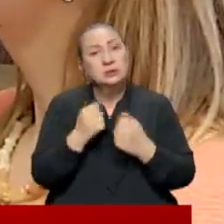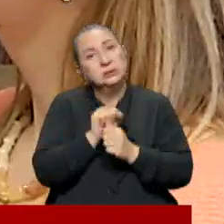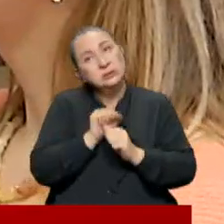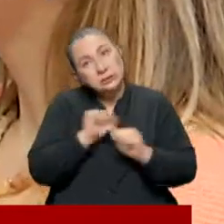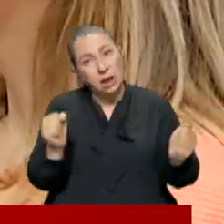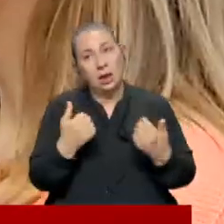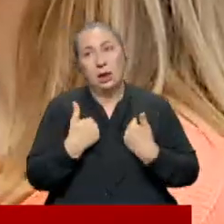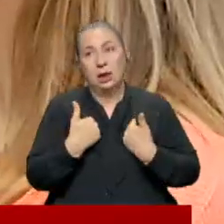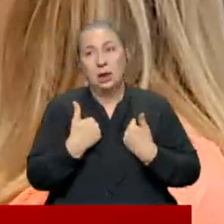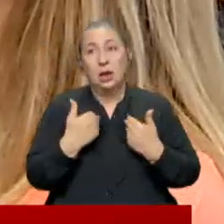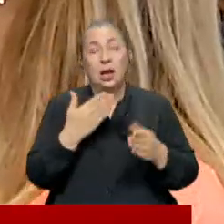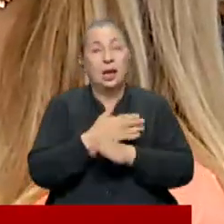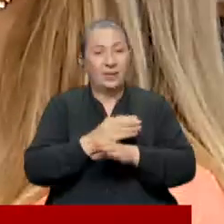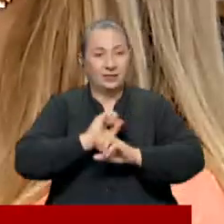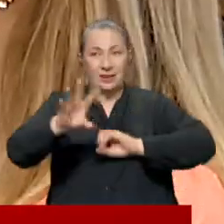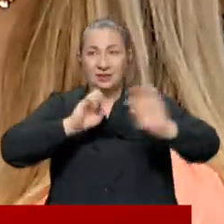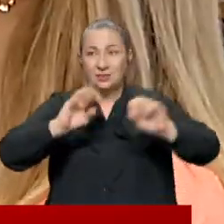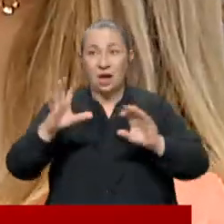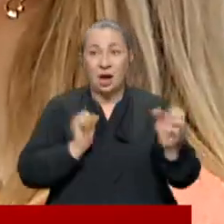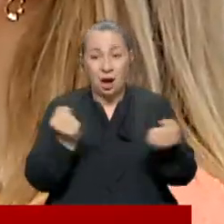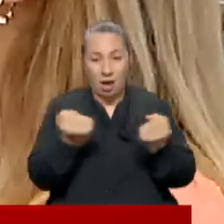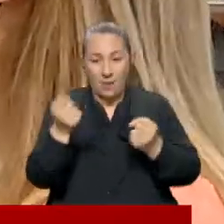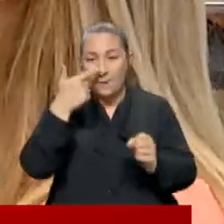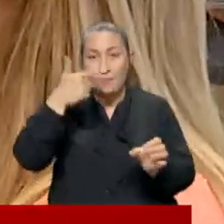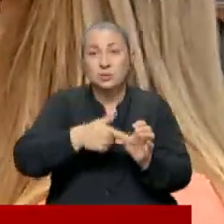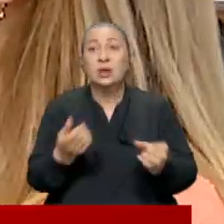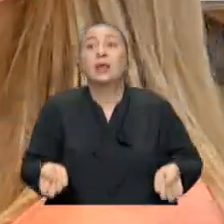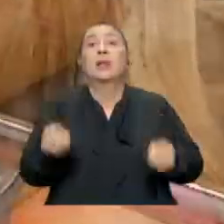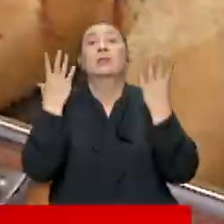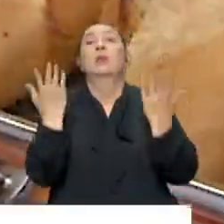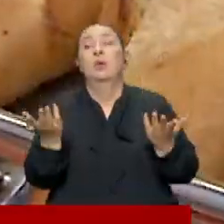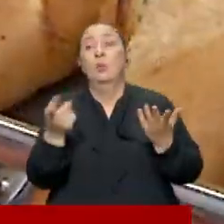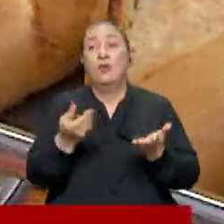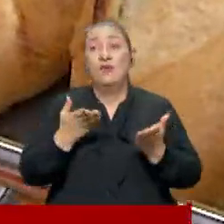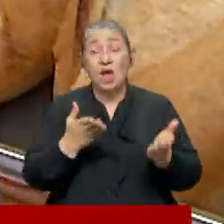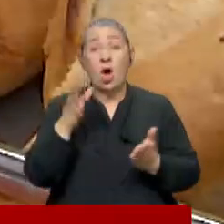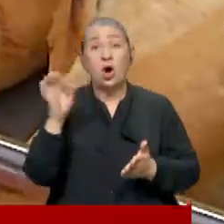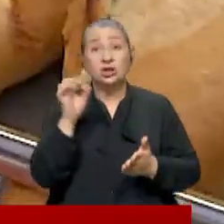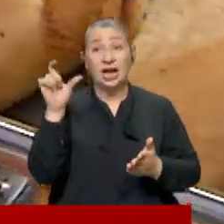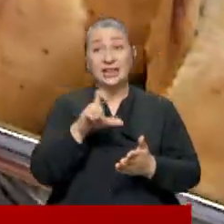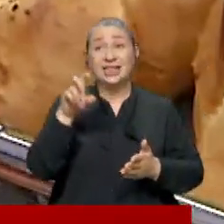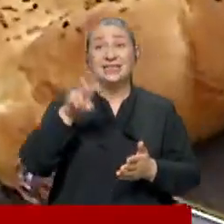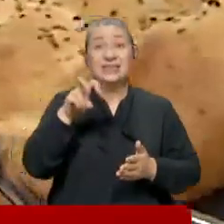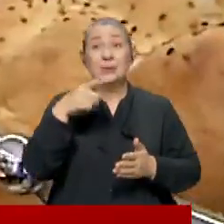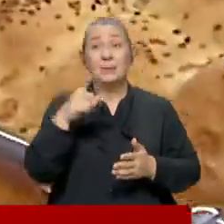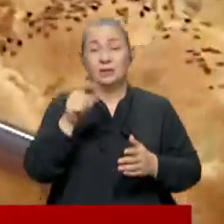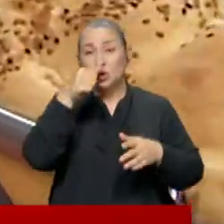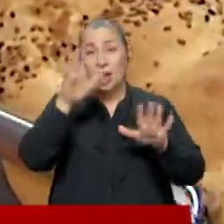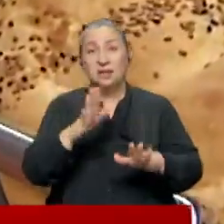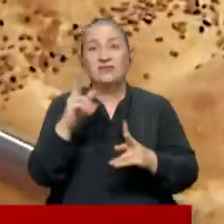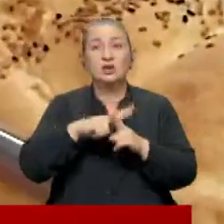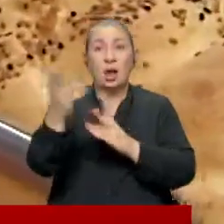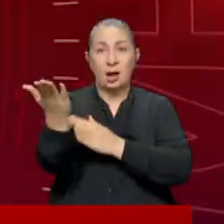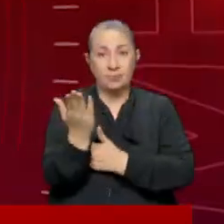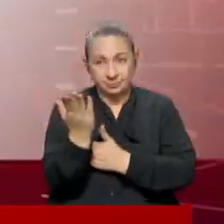şeylere zam geliyor. İşte ekmek dağıtımımız da var. Arabanın mazot yetiştiremiyoruz yani. Bu fırına Ocak ayında 8 bin liralık doğalgaz